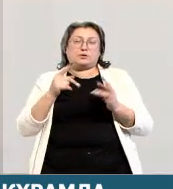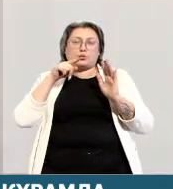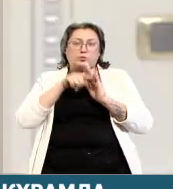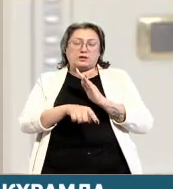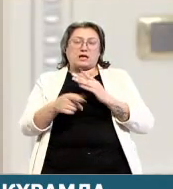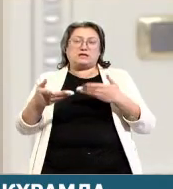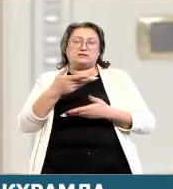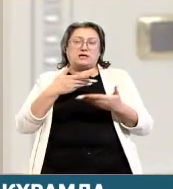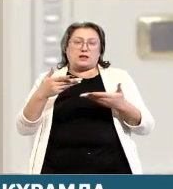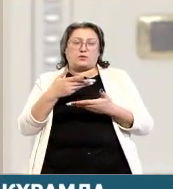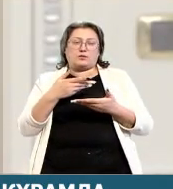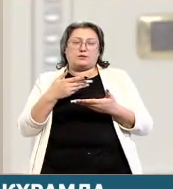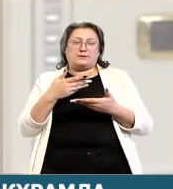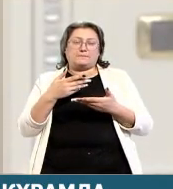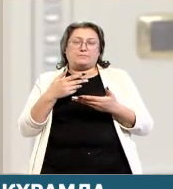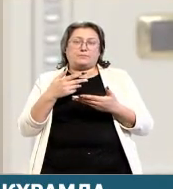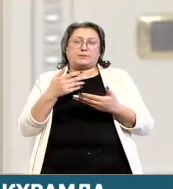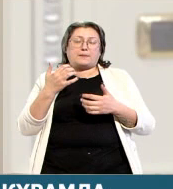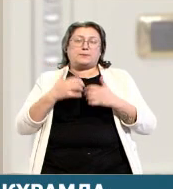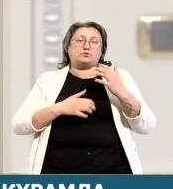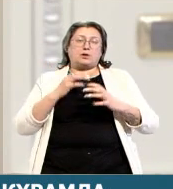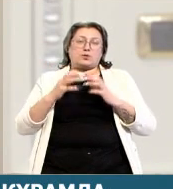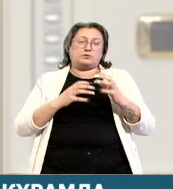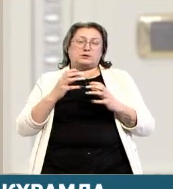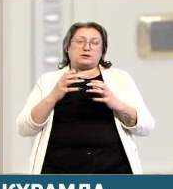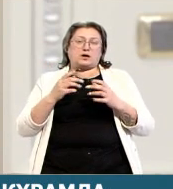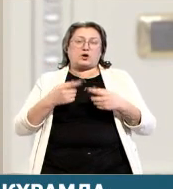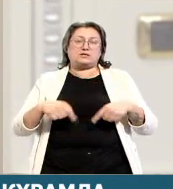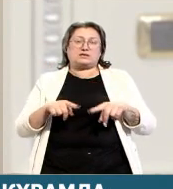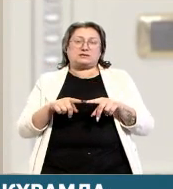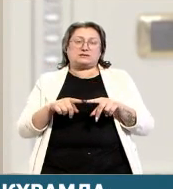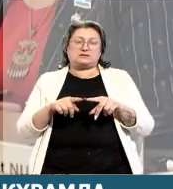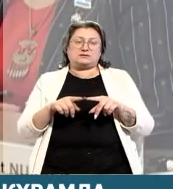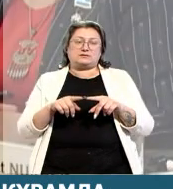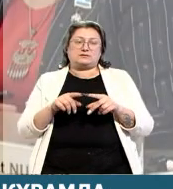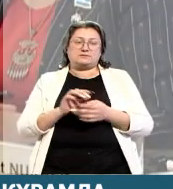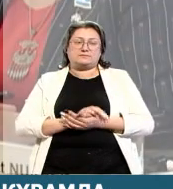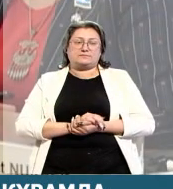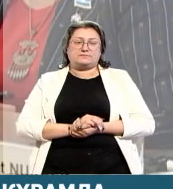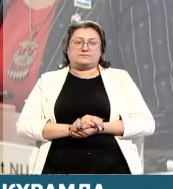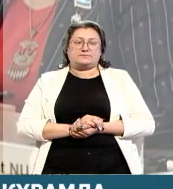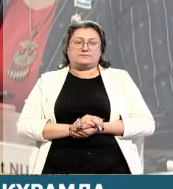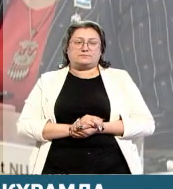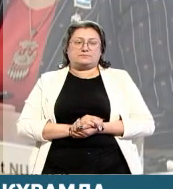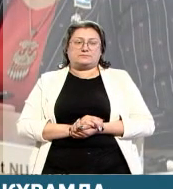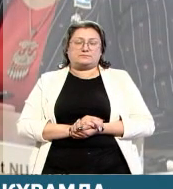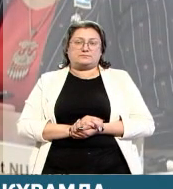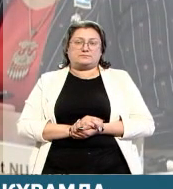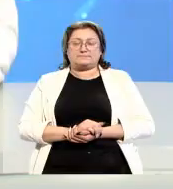тұрақты қарым-қатынастың маңыздылығына назар аударып, халықаралық ұйымдар аясындағы диалогты тереңдету қажет екенін атап